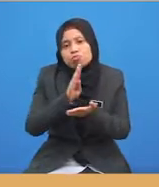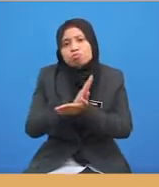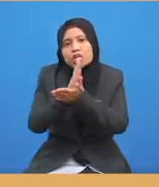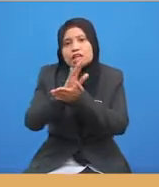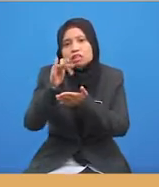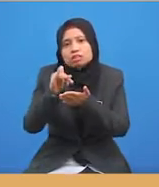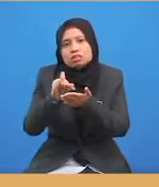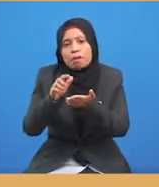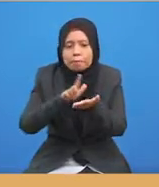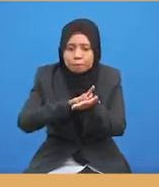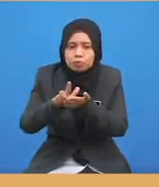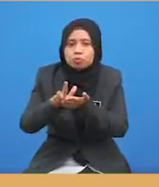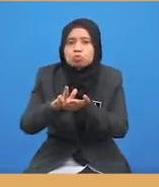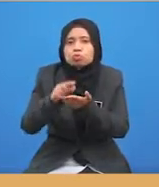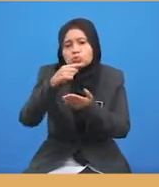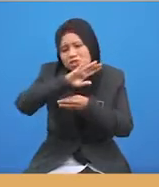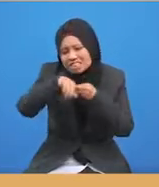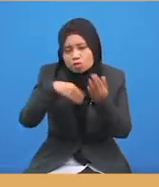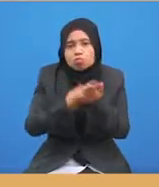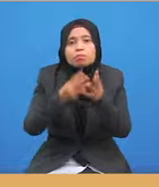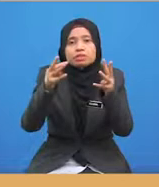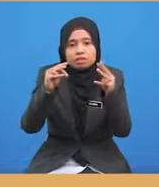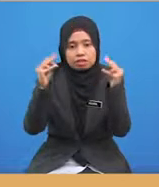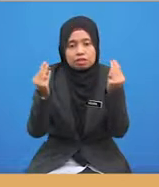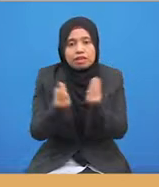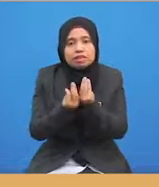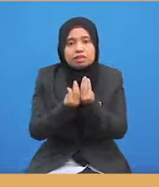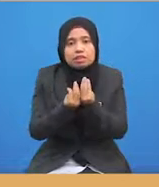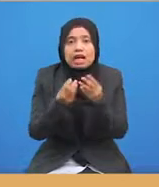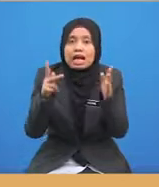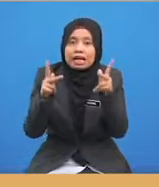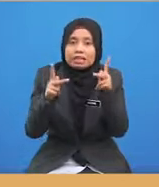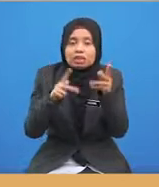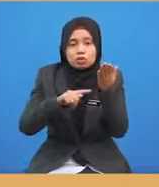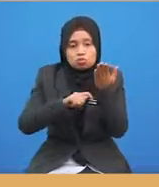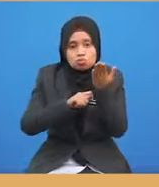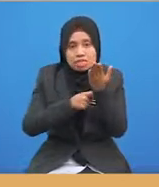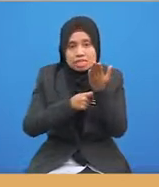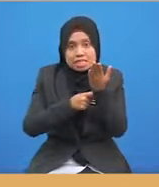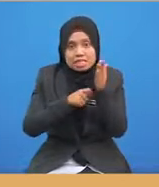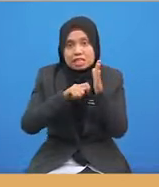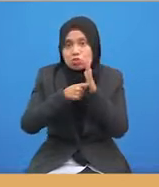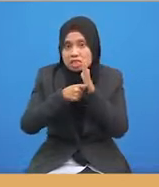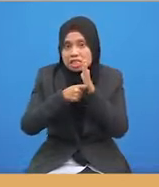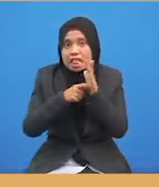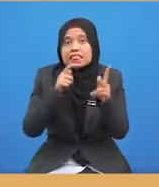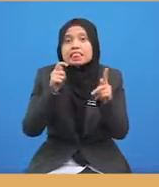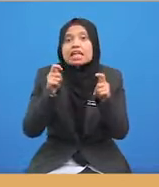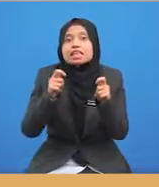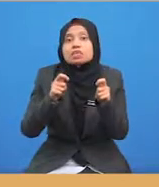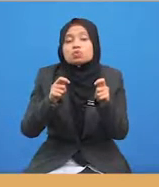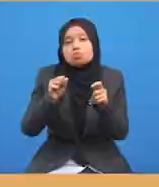yang luhur bagi seluruh masyarakatnya. Kata kunci, tata susila dan kebudayaan